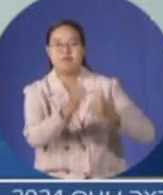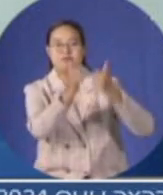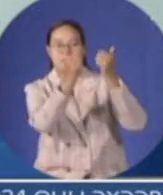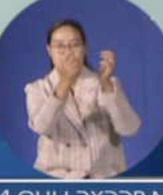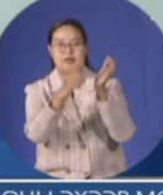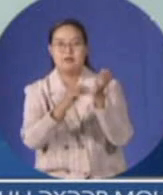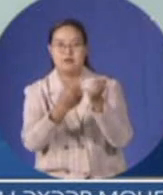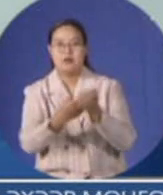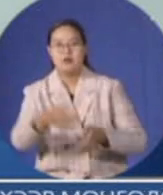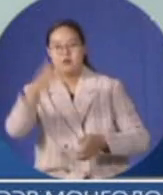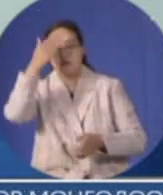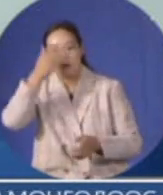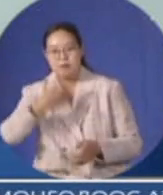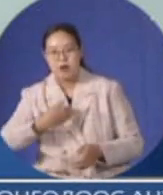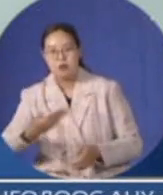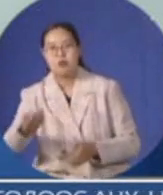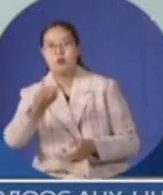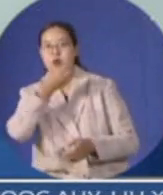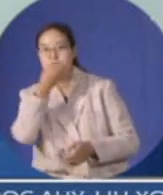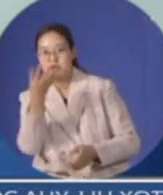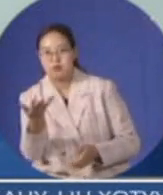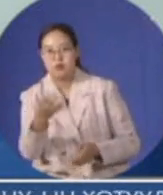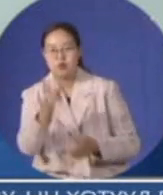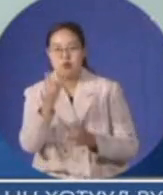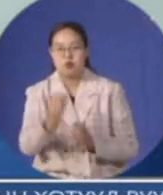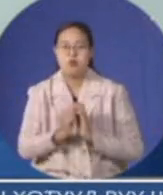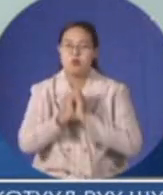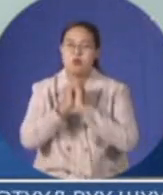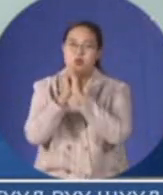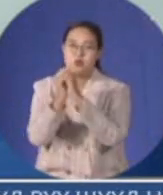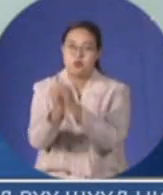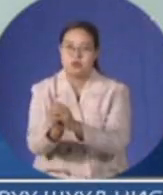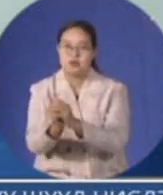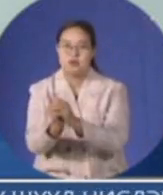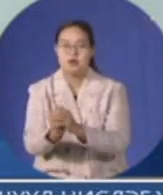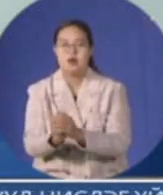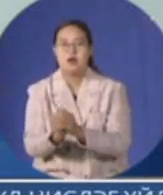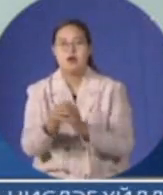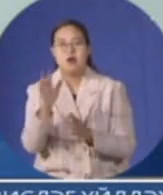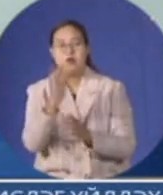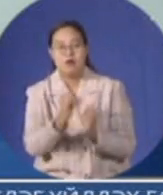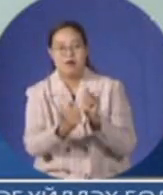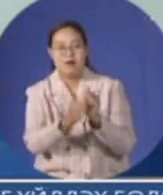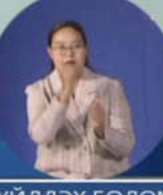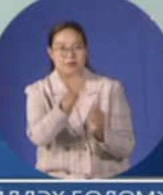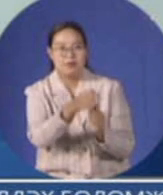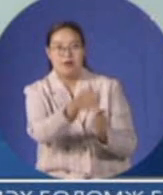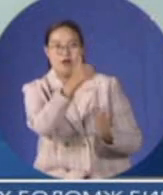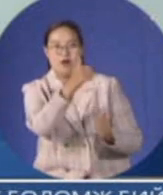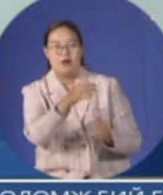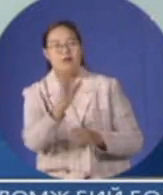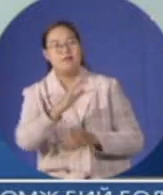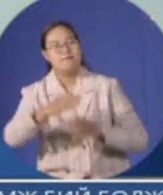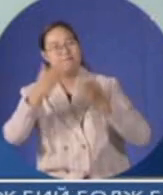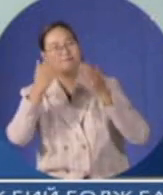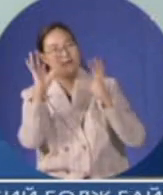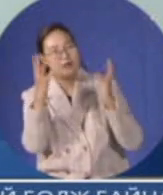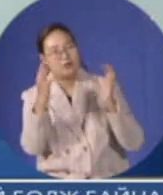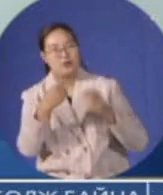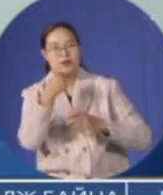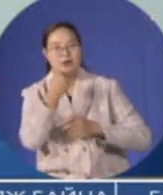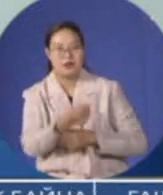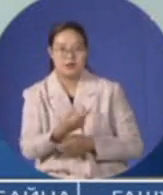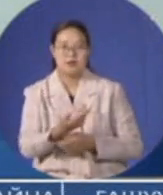Үнтэй мэдлэхээс хэсгүүлээд, хүний хүндлэхээс хэсгүүлээд, бивинийхээ амжилтанд баяр талархалт өргөхөөс хэсгүүлээд ингээд